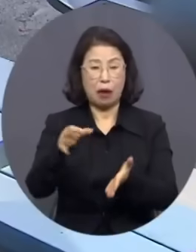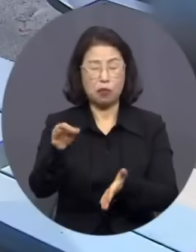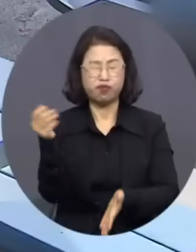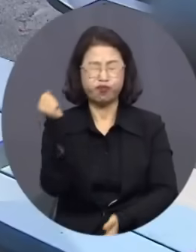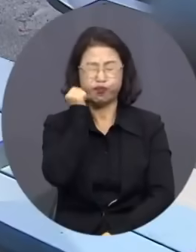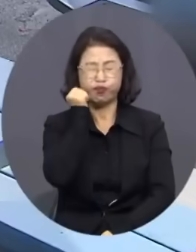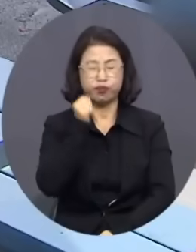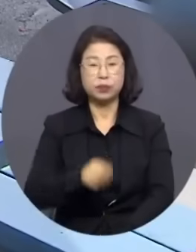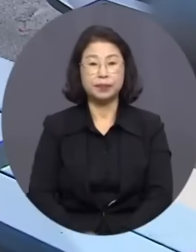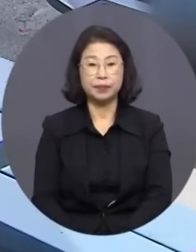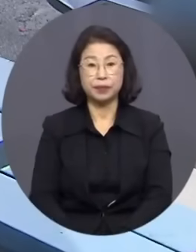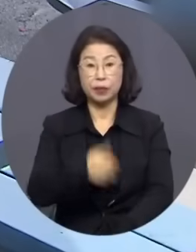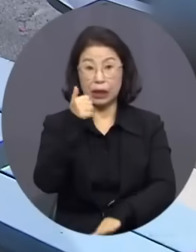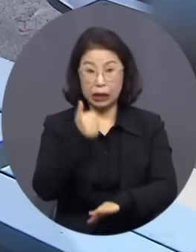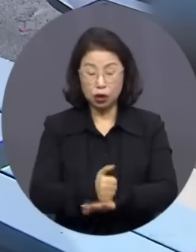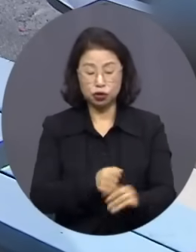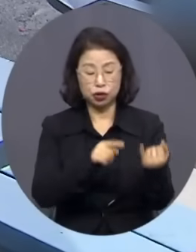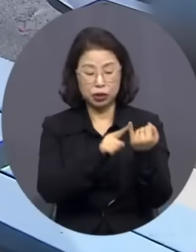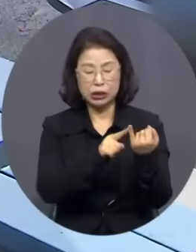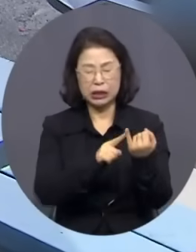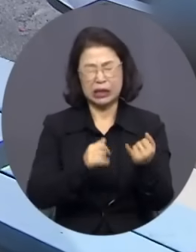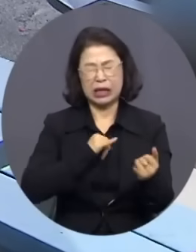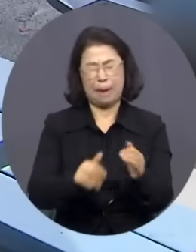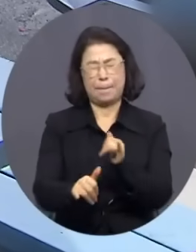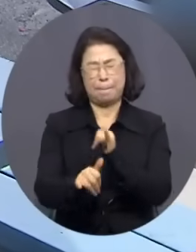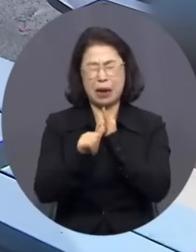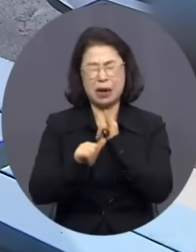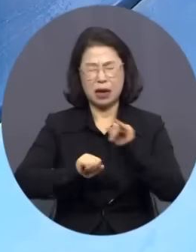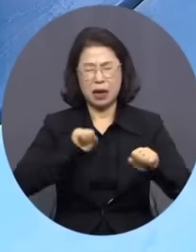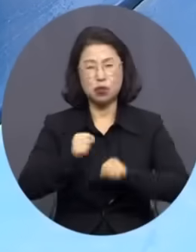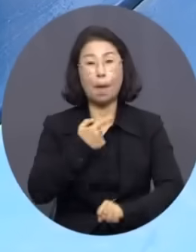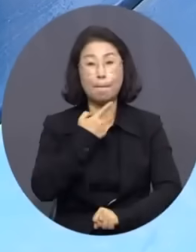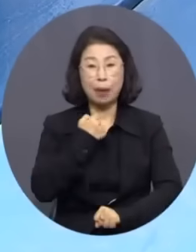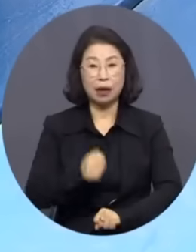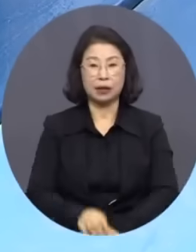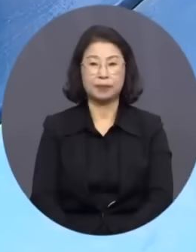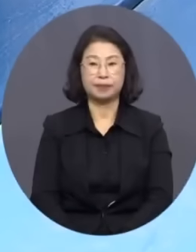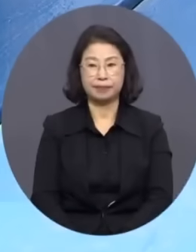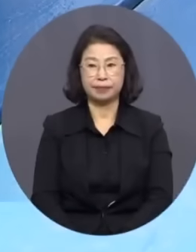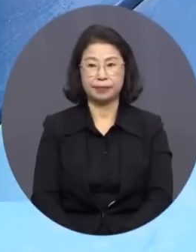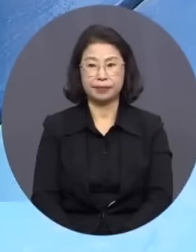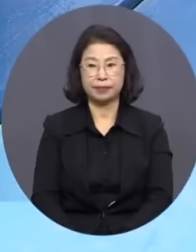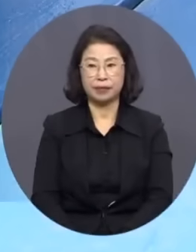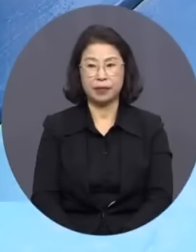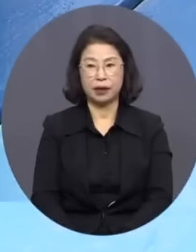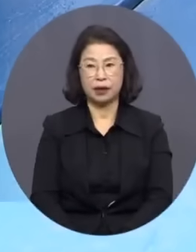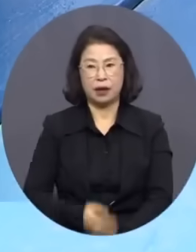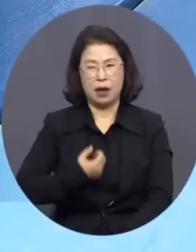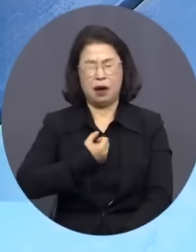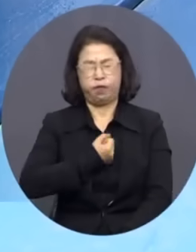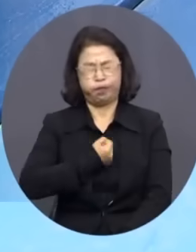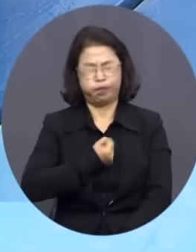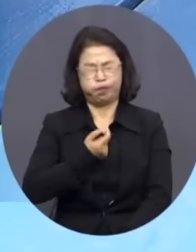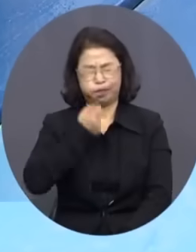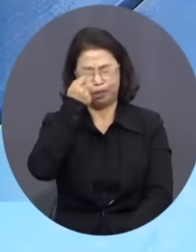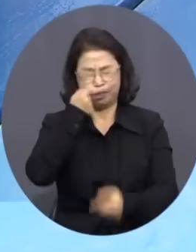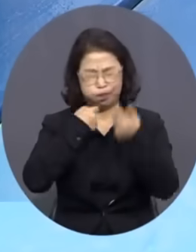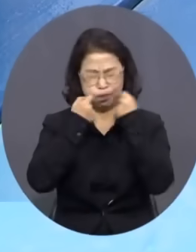못했습니다. 결국 김 씨는 목숨까지 끊으려 했습니다. 무너지죠. 조금만 하면 그냥 눈물이